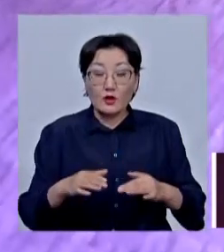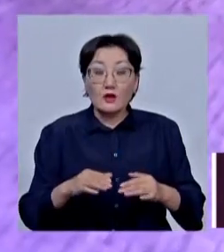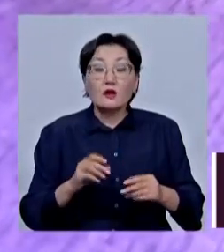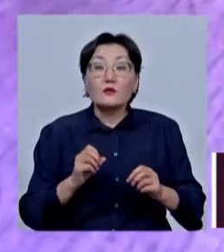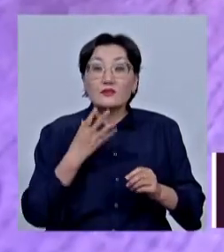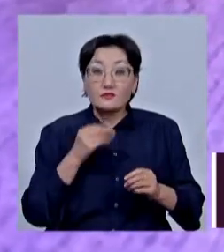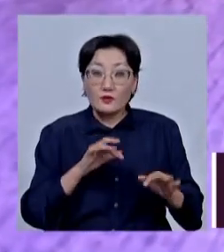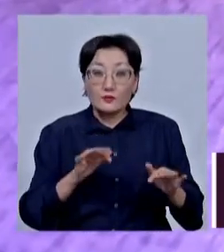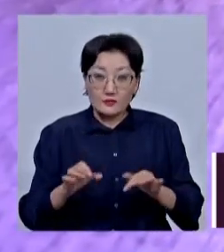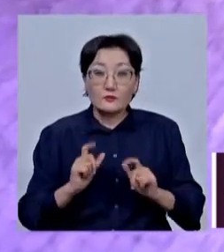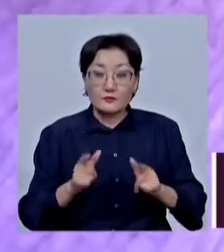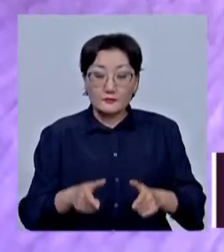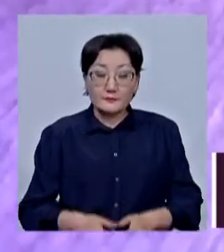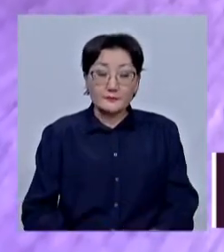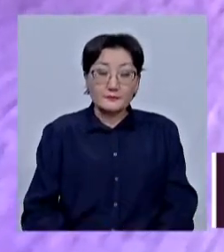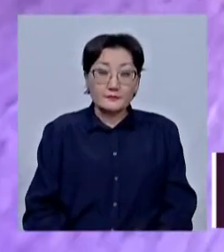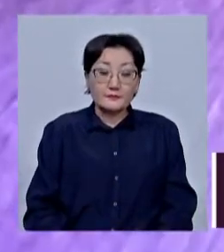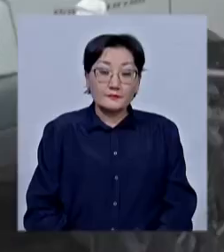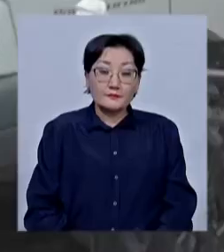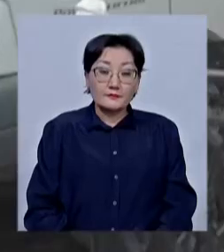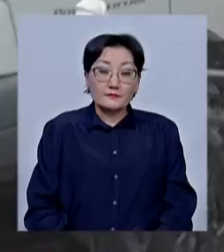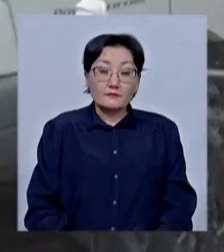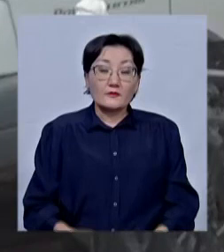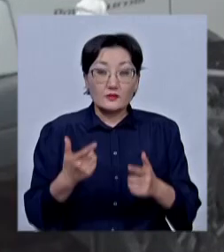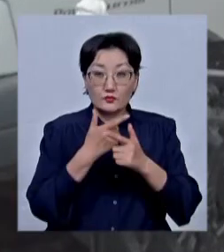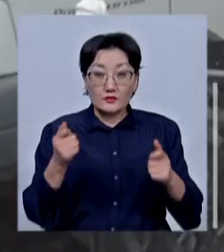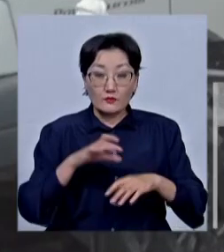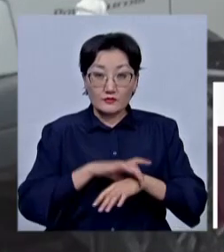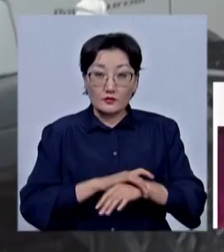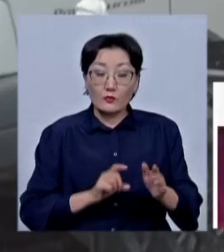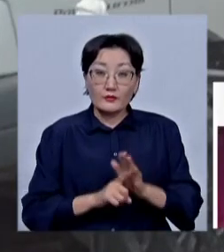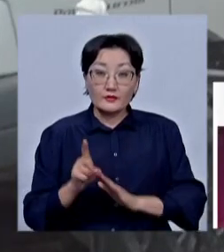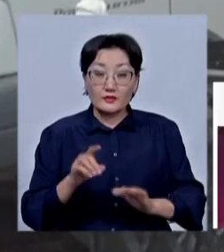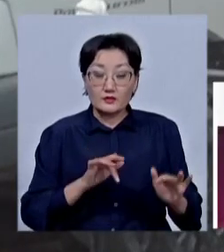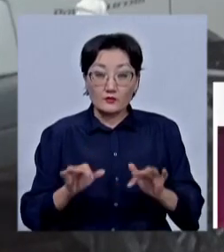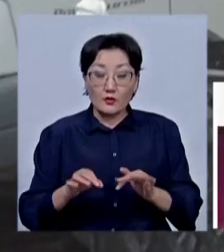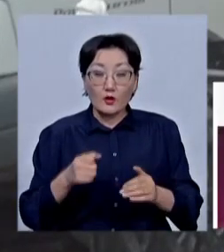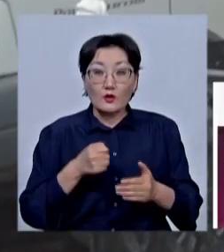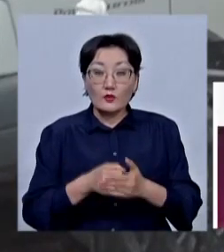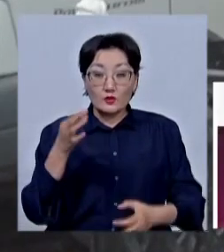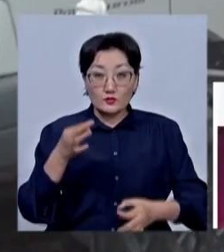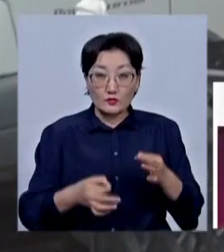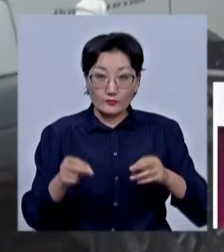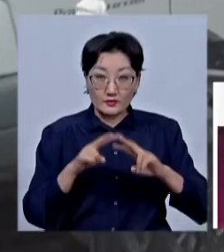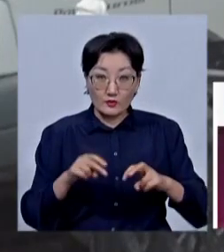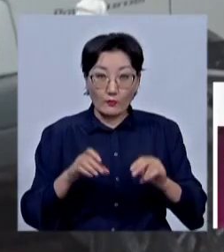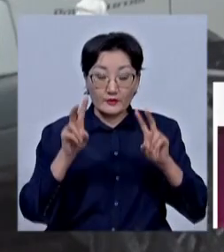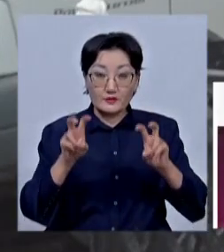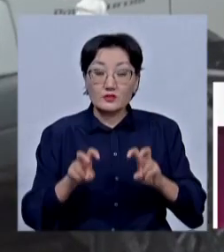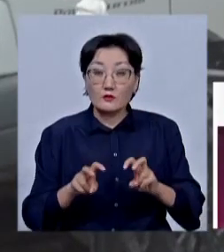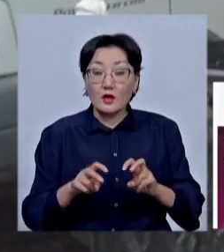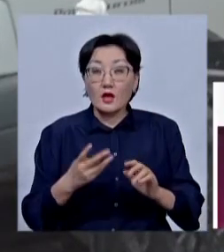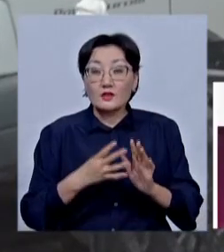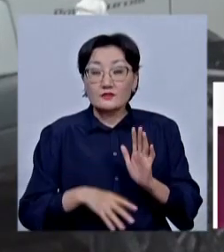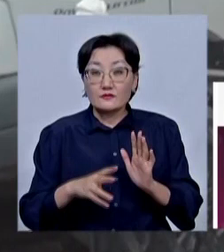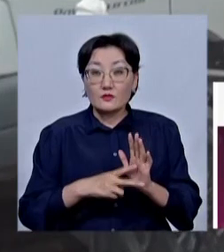сознались в совершенном преступлении. По данному факту было возбуждено досудебное расследование по статье